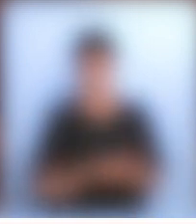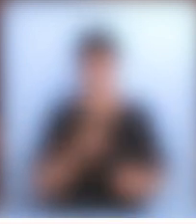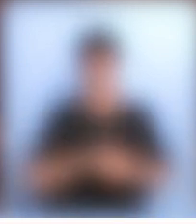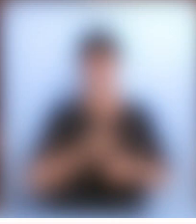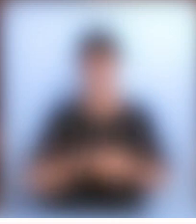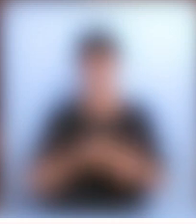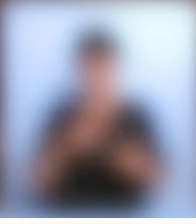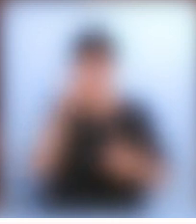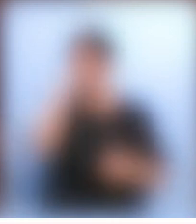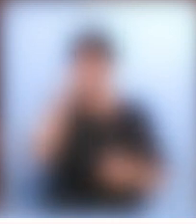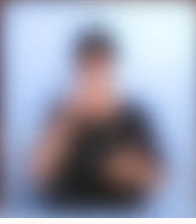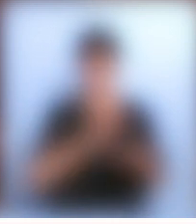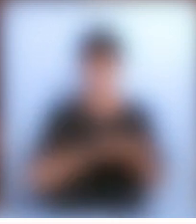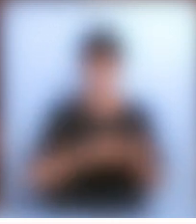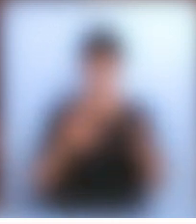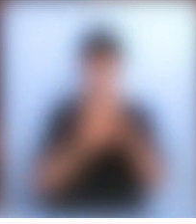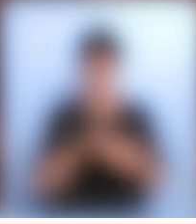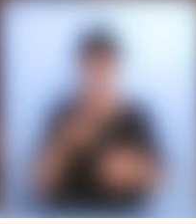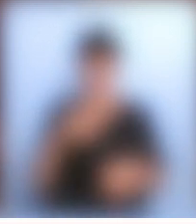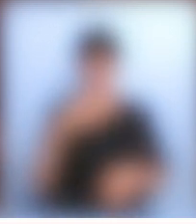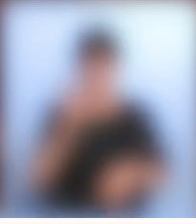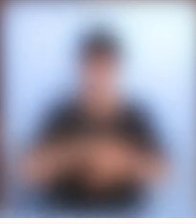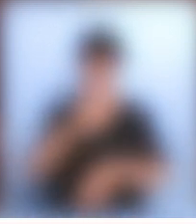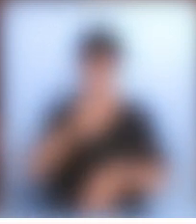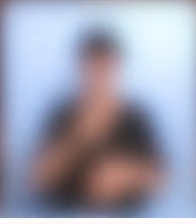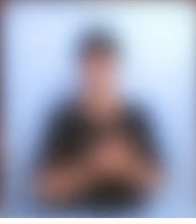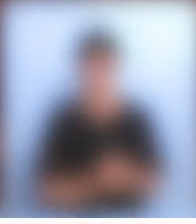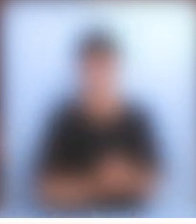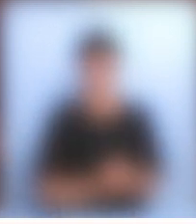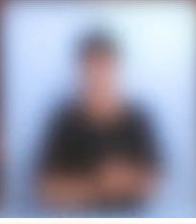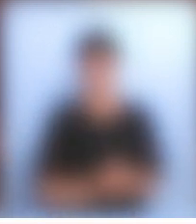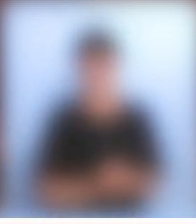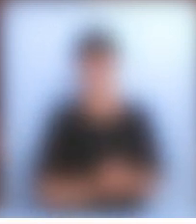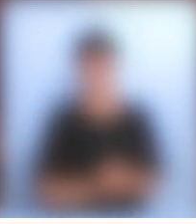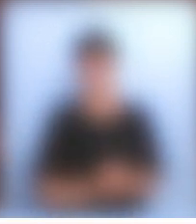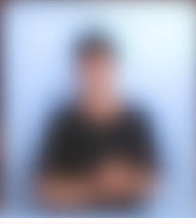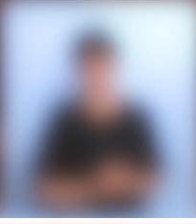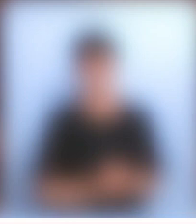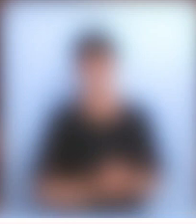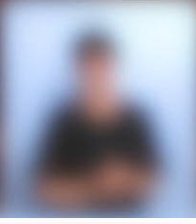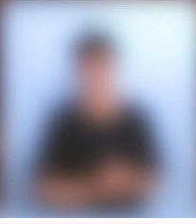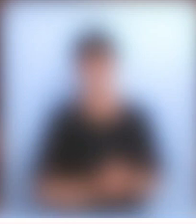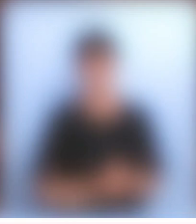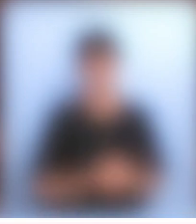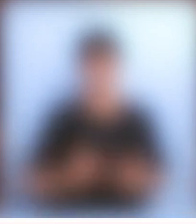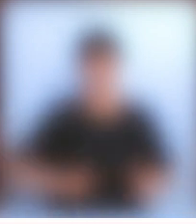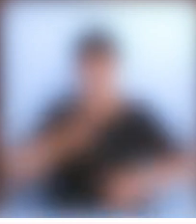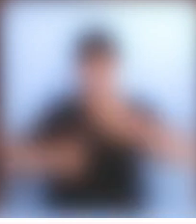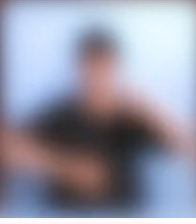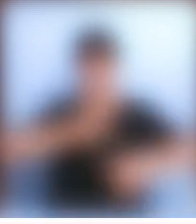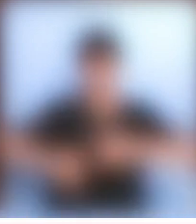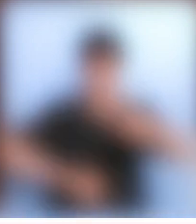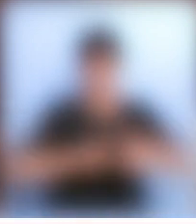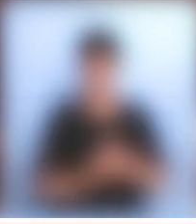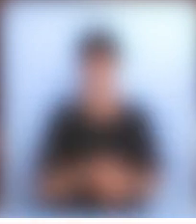好節目啦。佢自己認為係佢嘅王牌節目啦嚇嚇，使、啊、咁、啊、多錢，